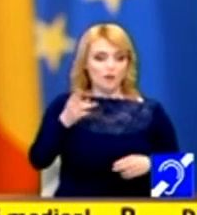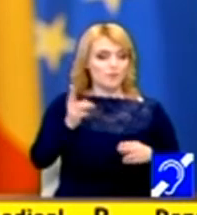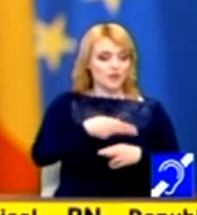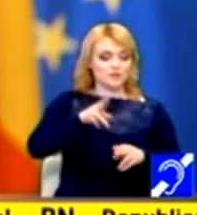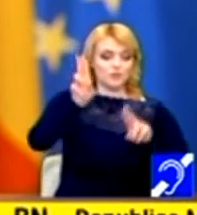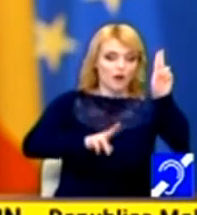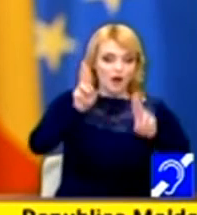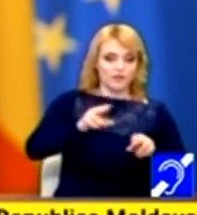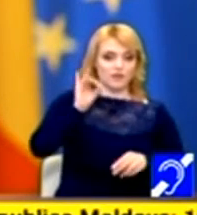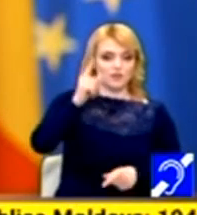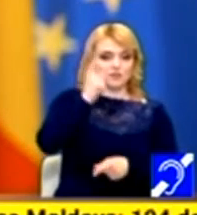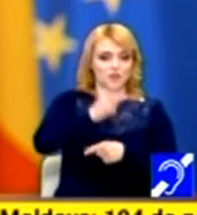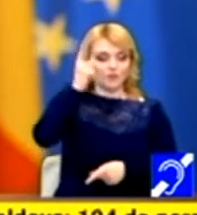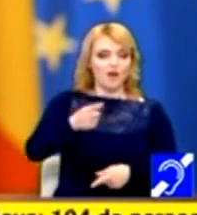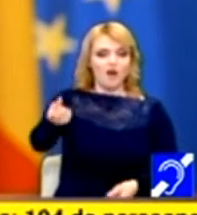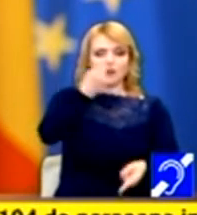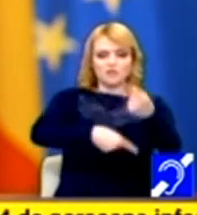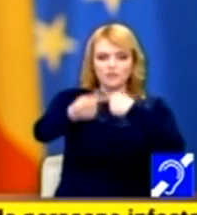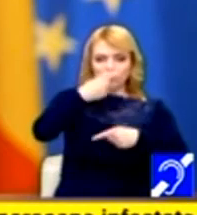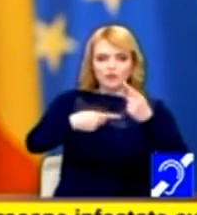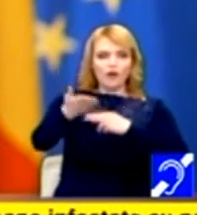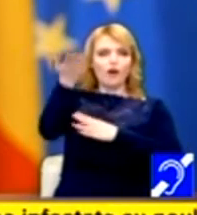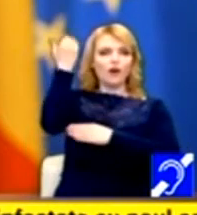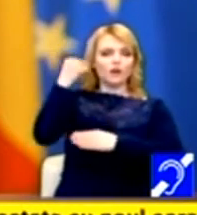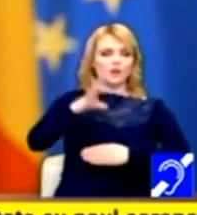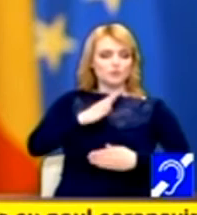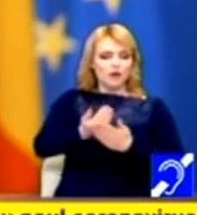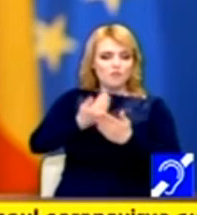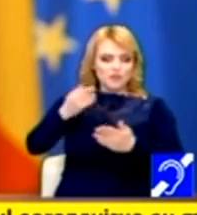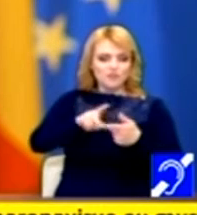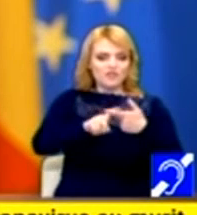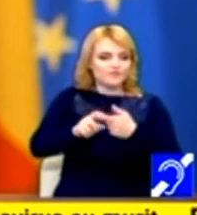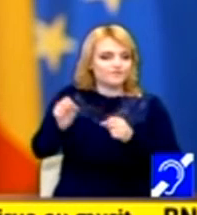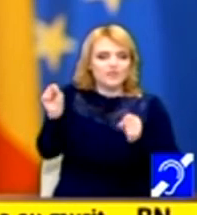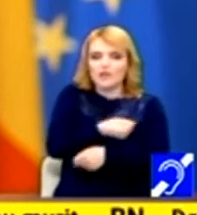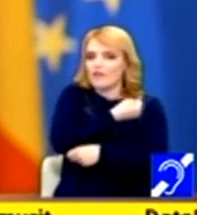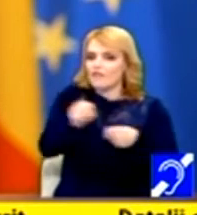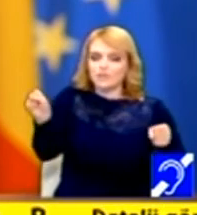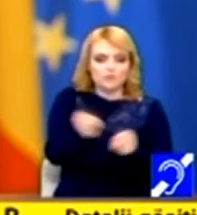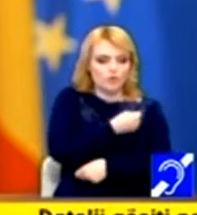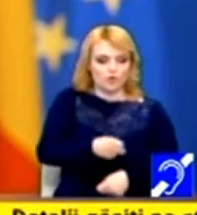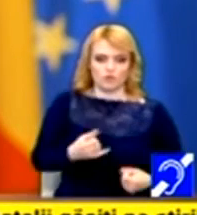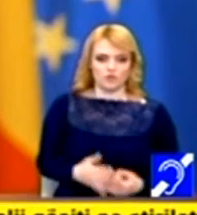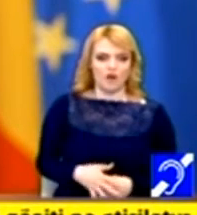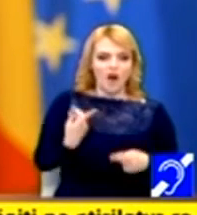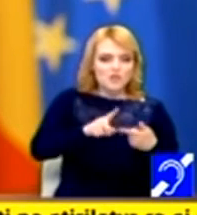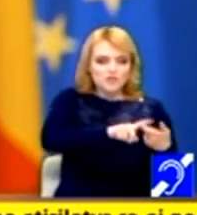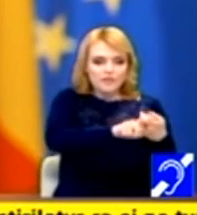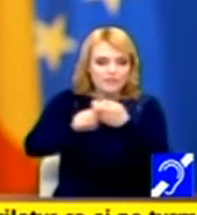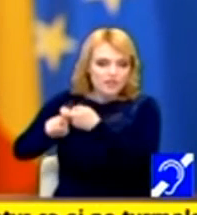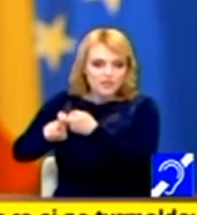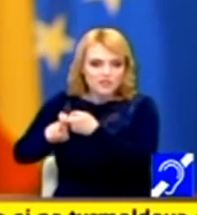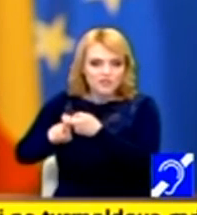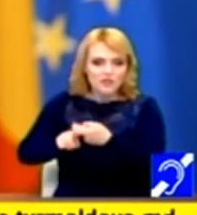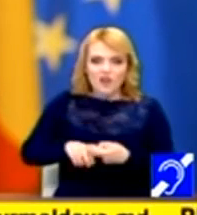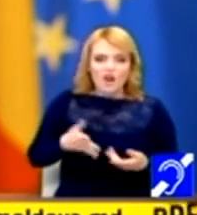Reîntoarcerea bruscă la situația de dinainte de pandemie este imposibilă. Virusul